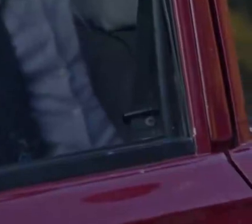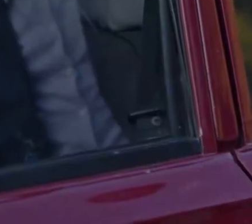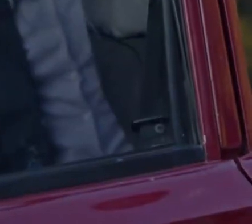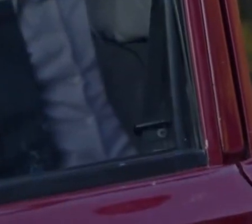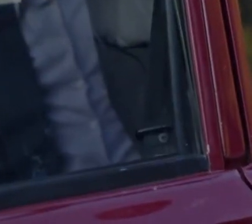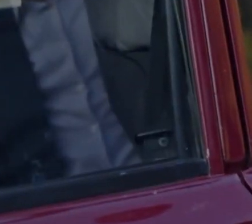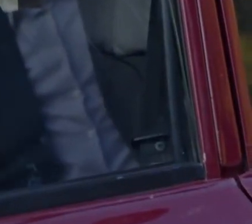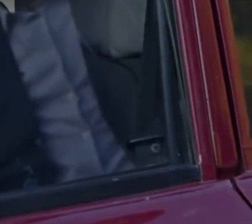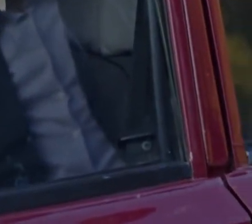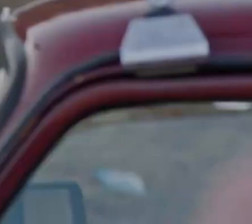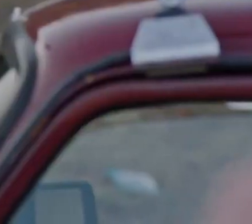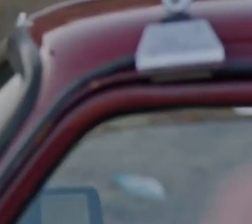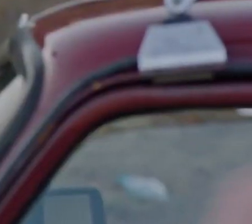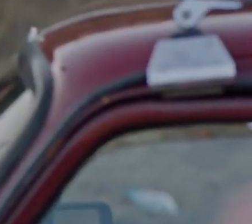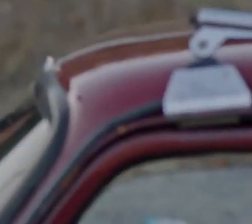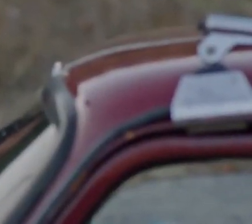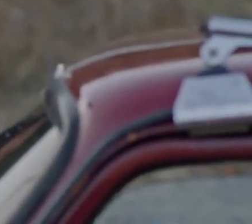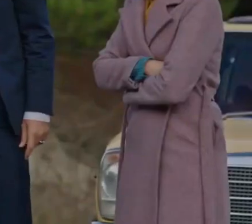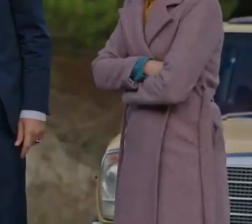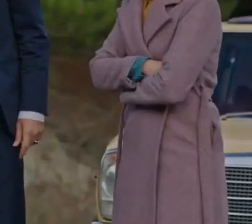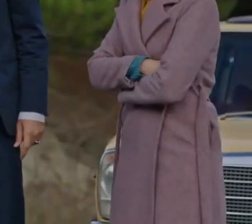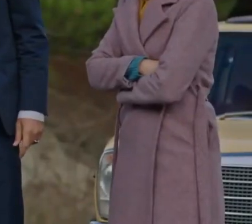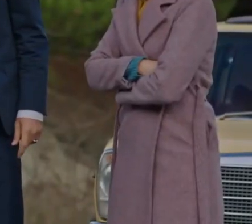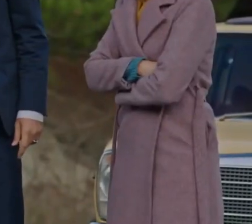Oral anahtarı çevirdi ama çalışmadı motor.